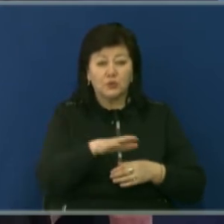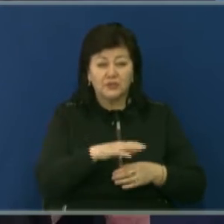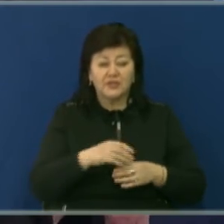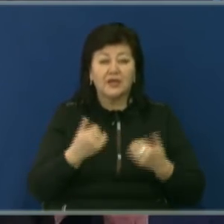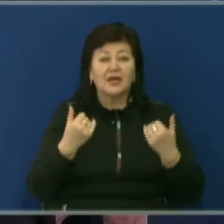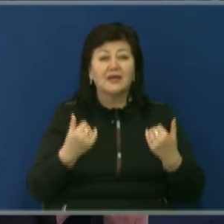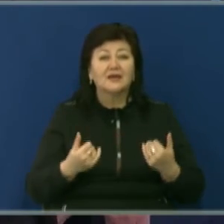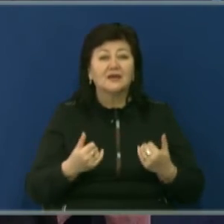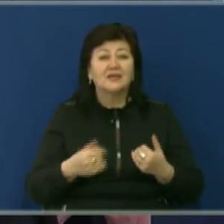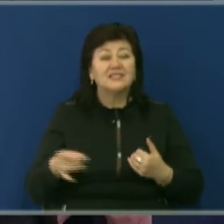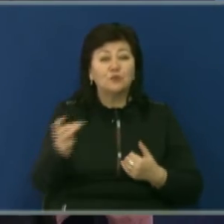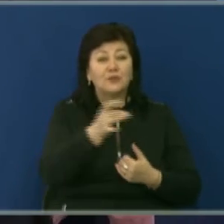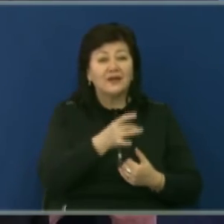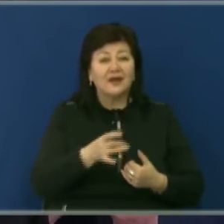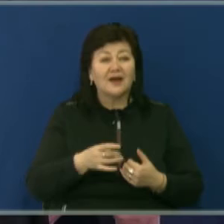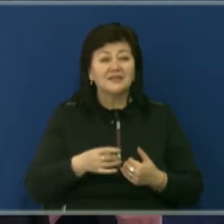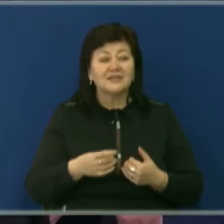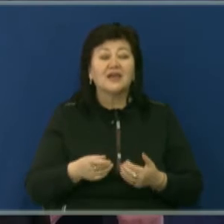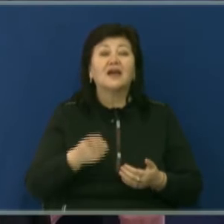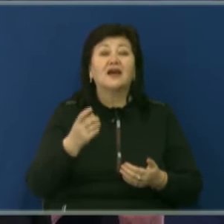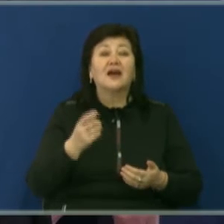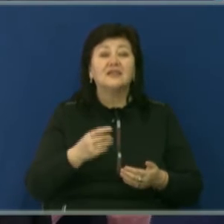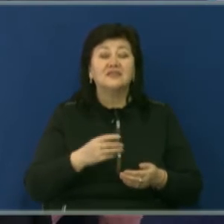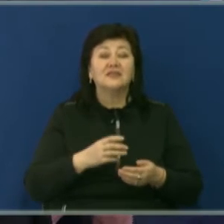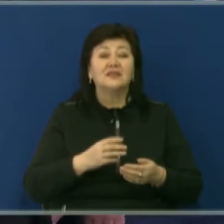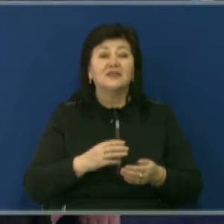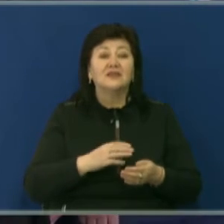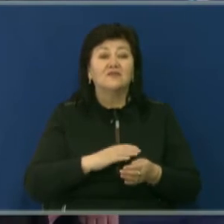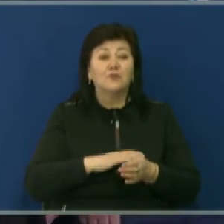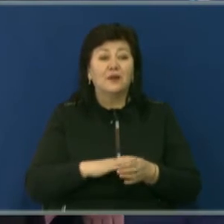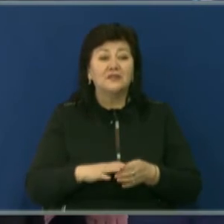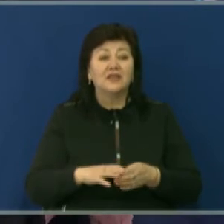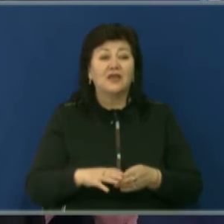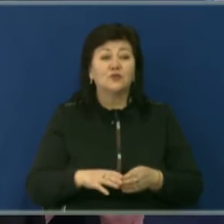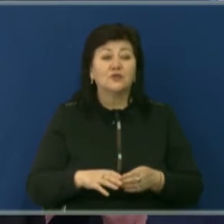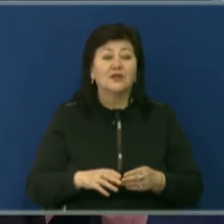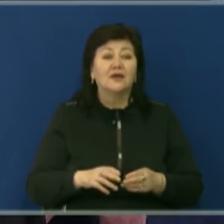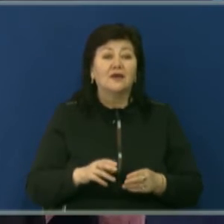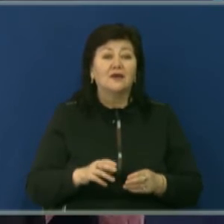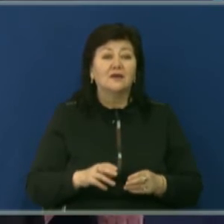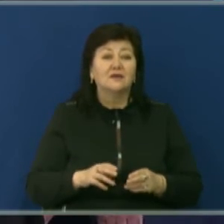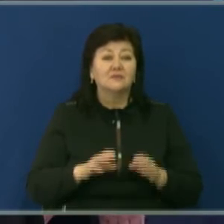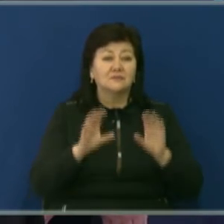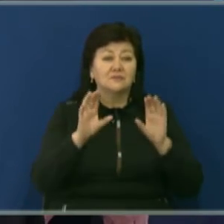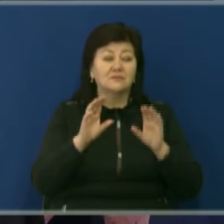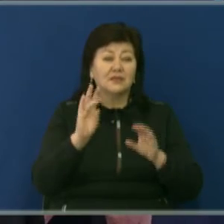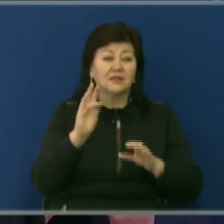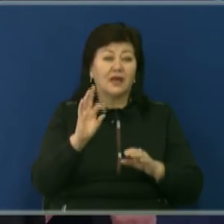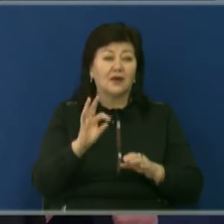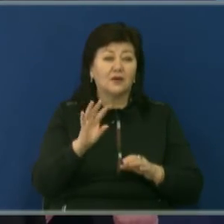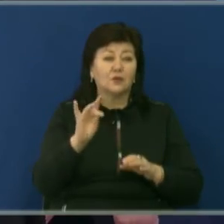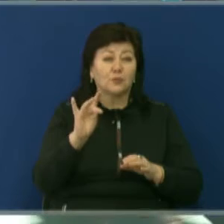үлкен-үлкен жетістіктерімен осы елдің сенімін ақтап келе жатыр. Бұйыртса оны ақтай береді де, оған барлық мүмкіндіктер,